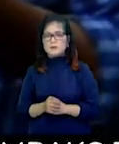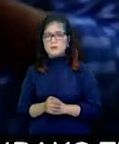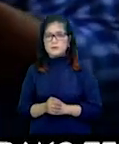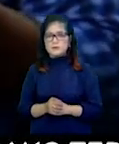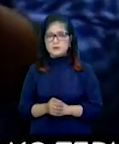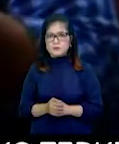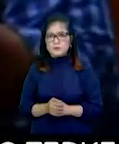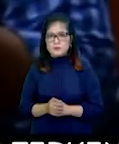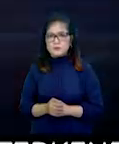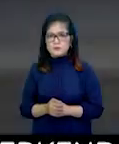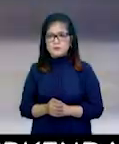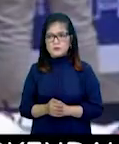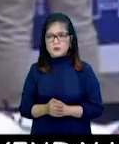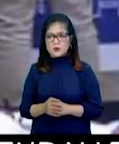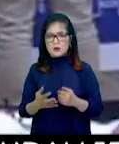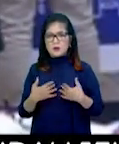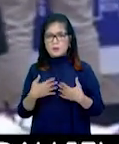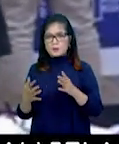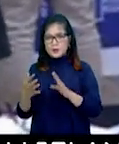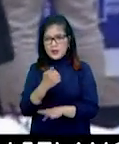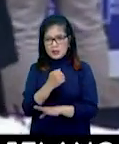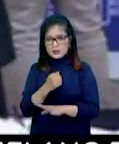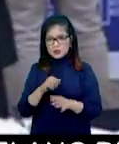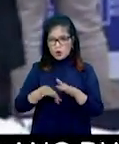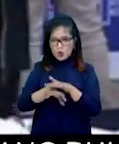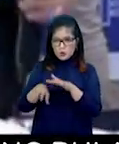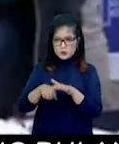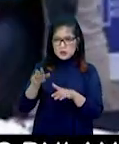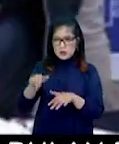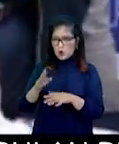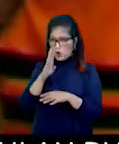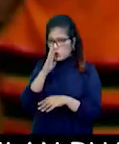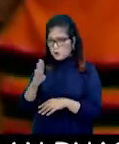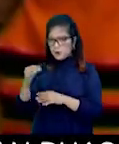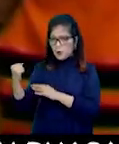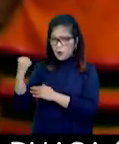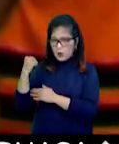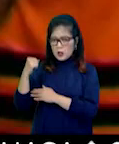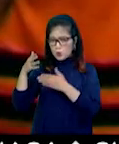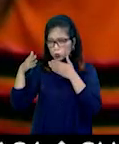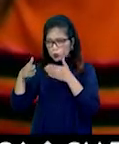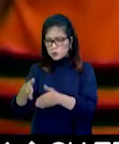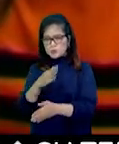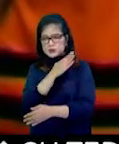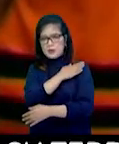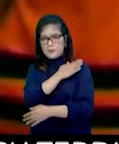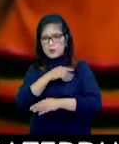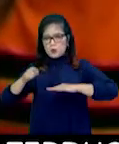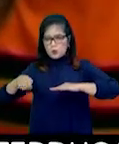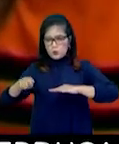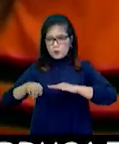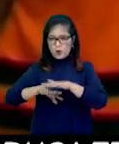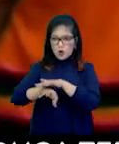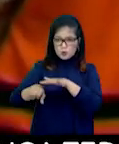Pemberantasan korupsi membutuhkan komitmen kuat seluruh elemen masyarakat, terutama komitmen penegak hukum. Korupsi sebagai kejahatan luar biasa